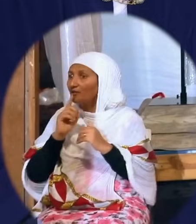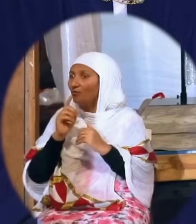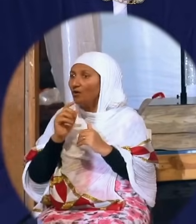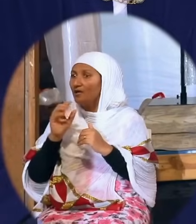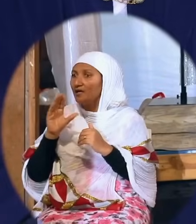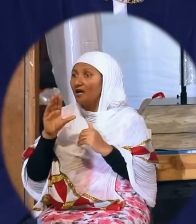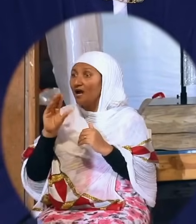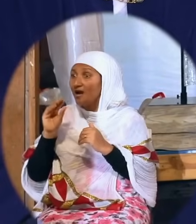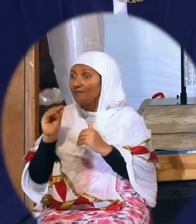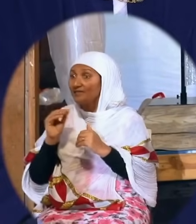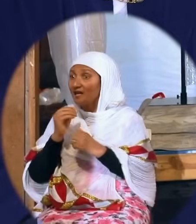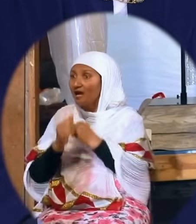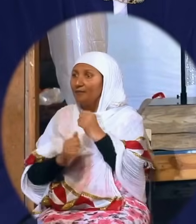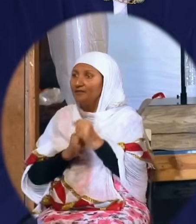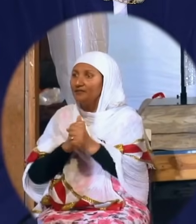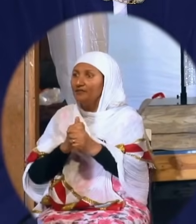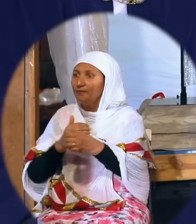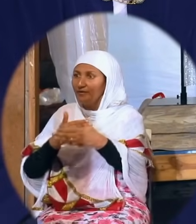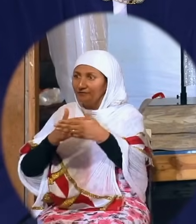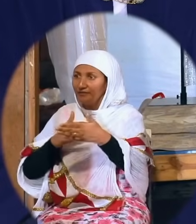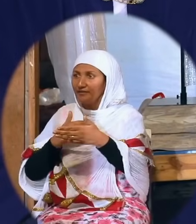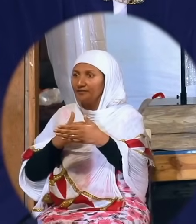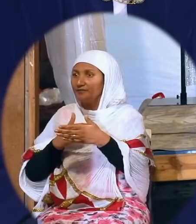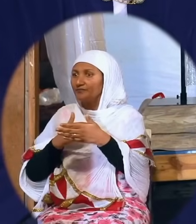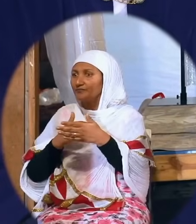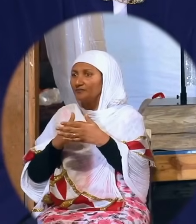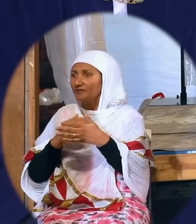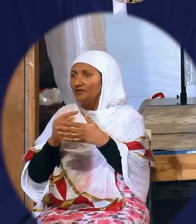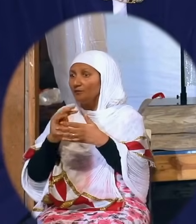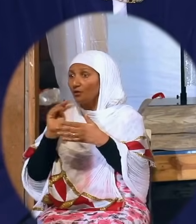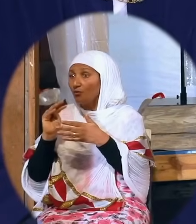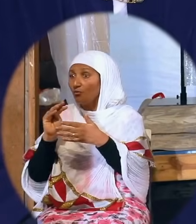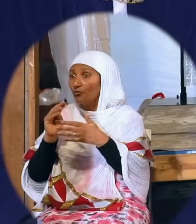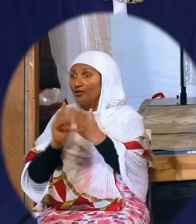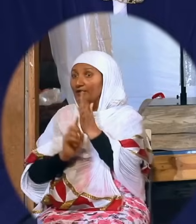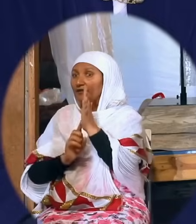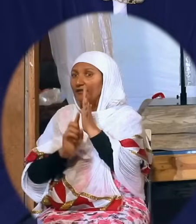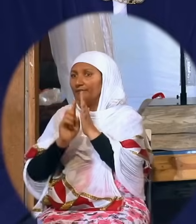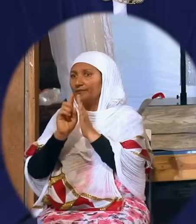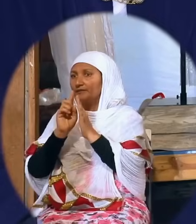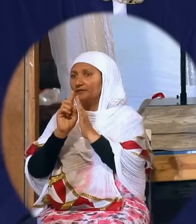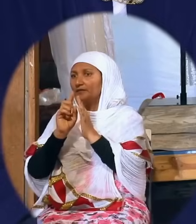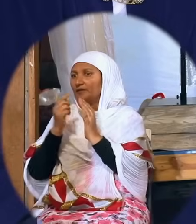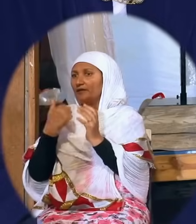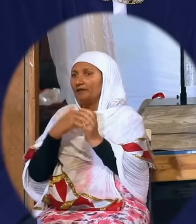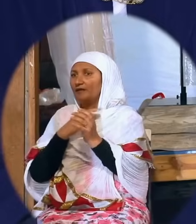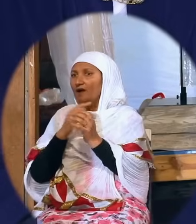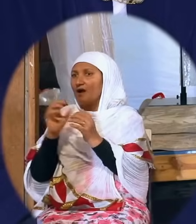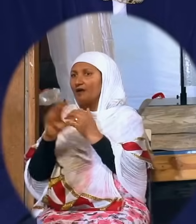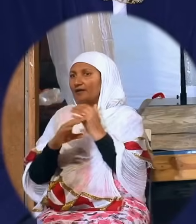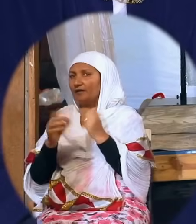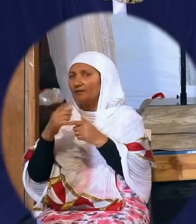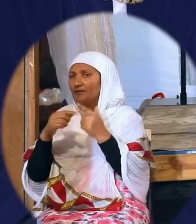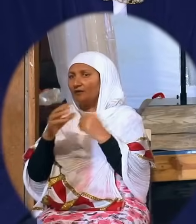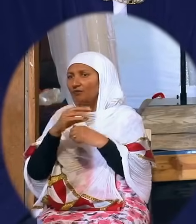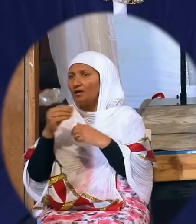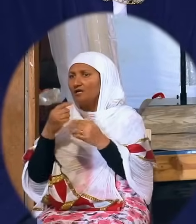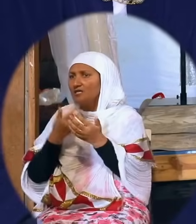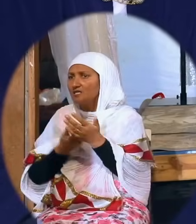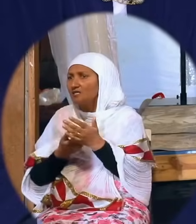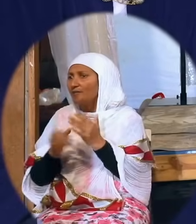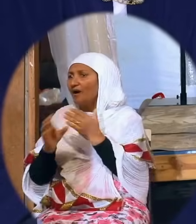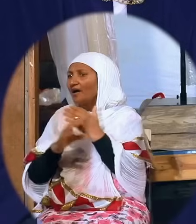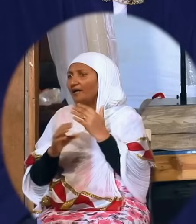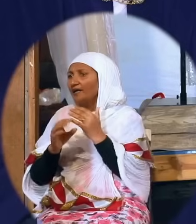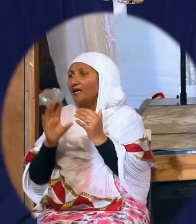ያለ የትኛው የምዕራብ ሰው ያደገበት አይደለም ከኛ ጋር የመጣውና ይቀርና ከኛ ሀገር የመጣው ይቅርና እዚህም ሀገር ከ50 አመት